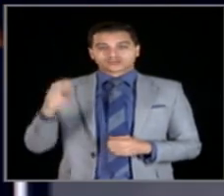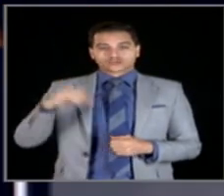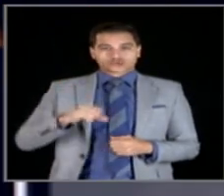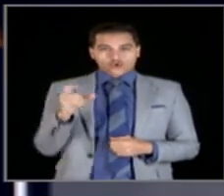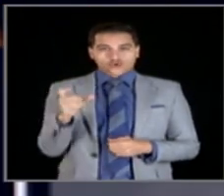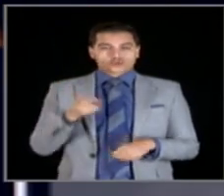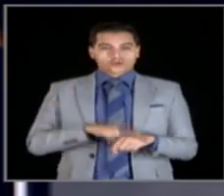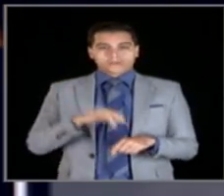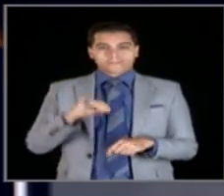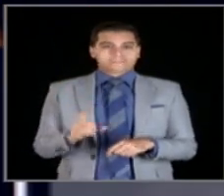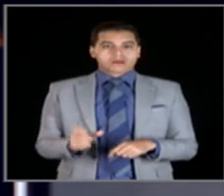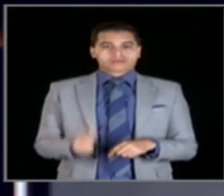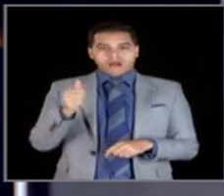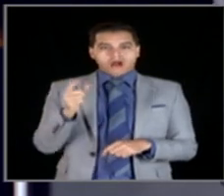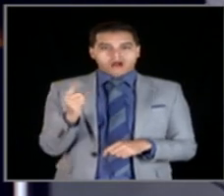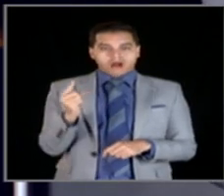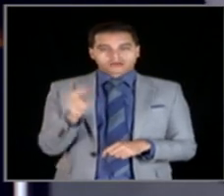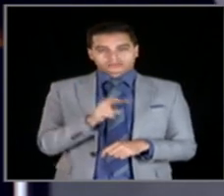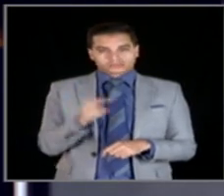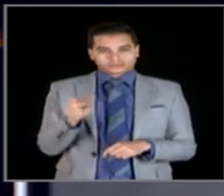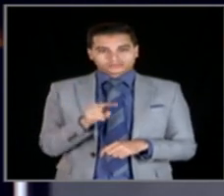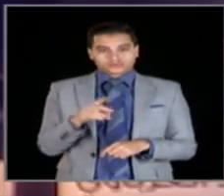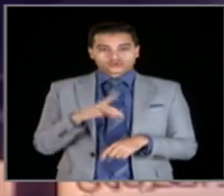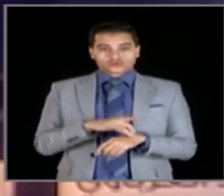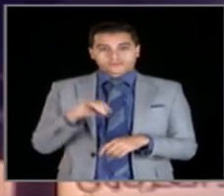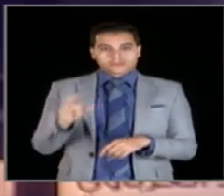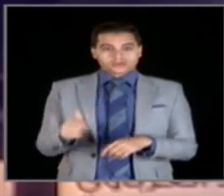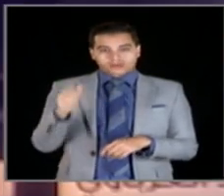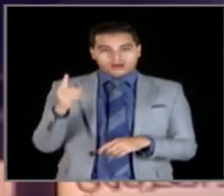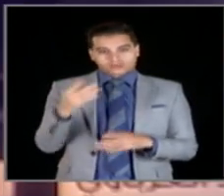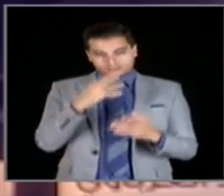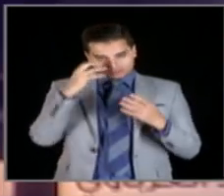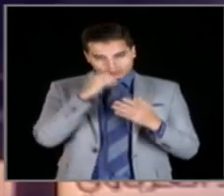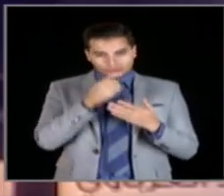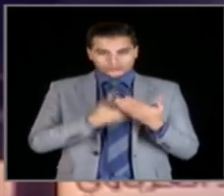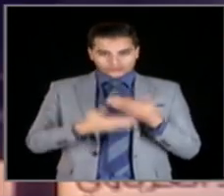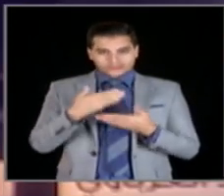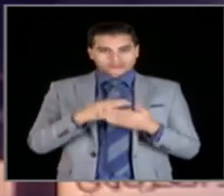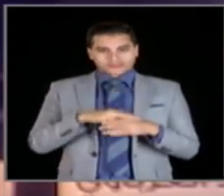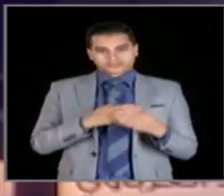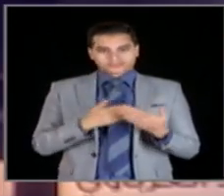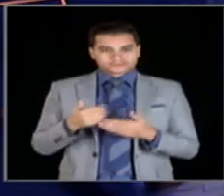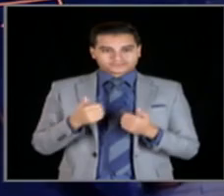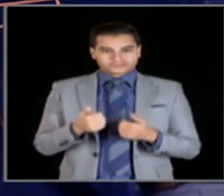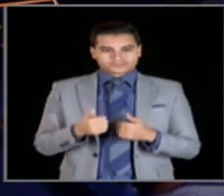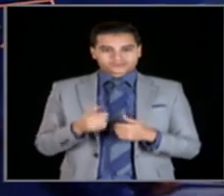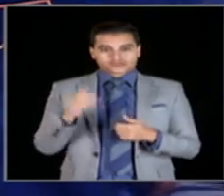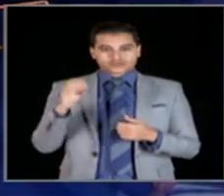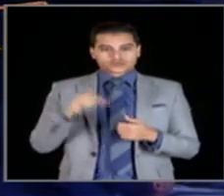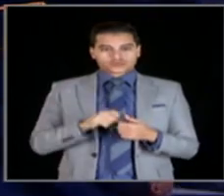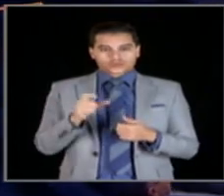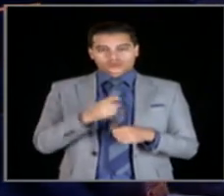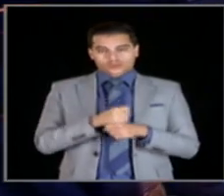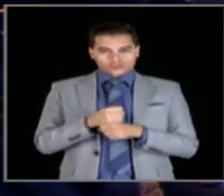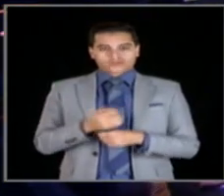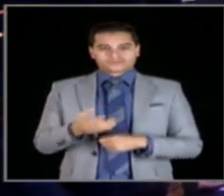جون ومنار، منار وجون. دكتورة منار هتروح تسمع أغنية وترجعي لنا تاني. جون تعالى مكاني.